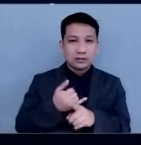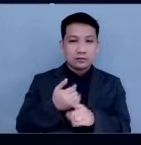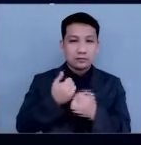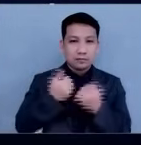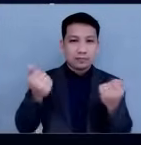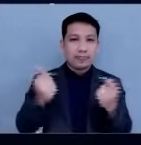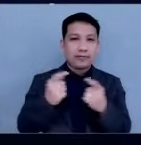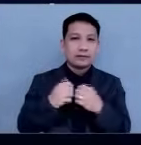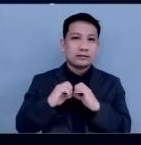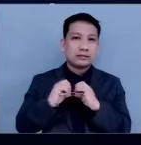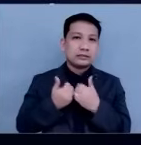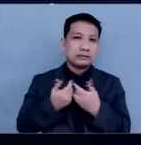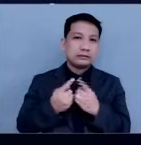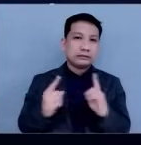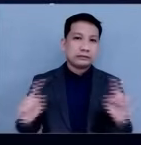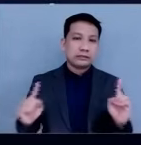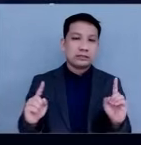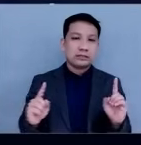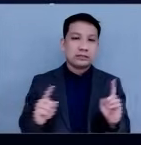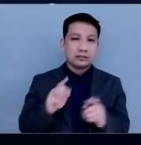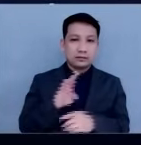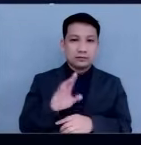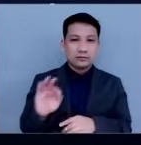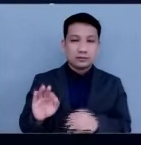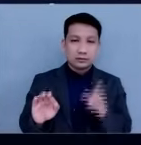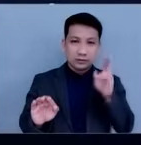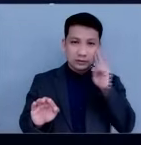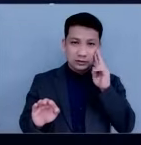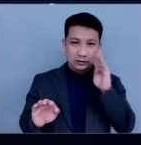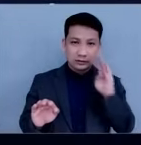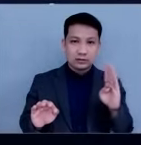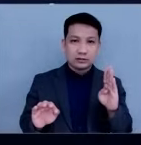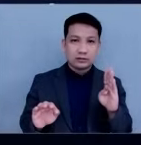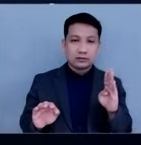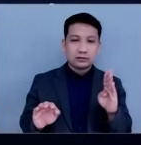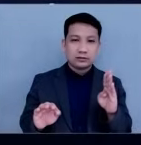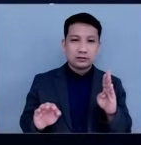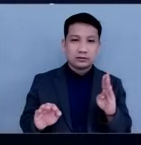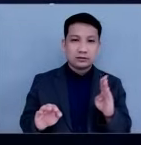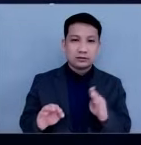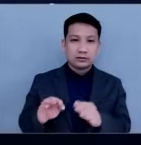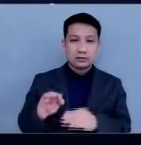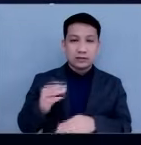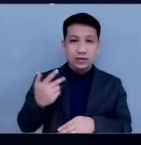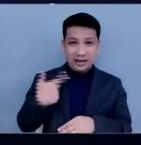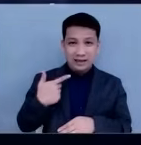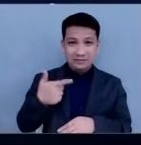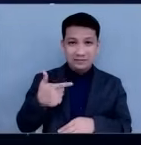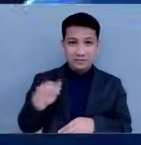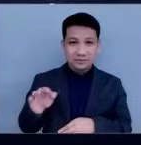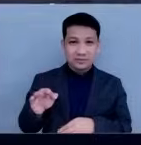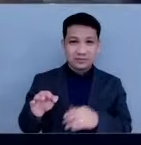na hiwalay na sila ng nobyo na si Rico Blanco. May non-showbiz girlfriend naman daw si Anthony.